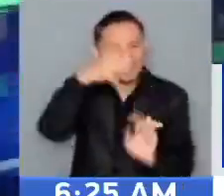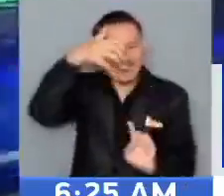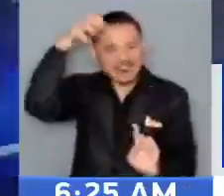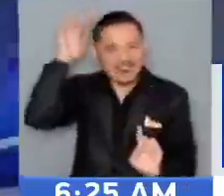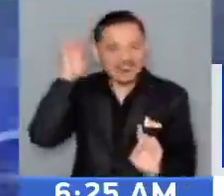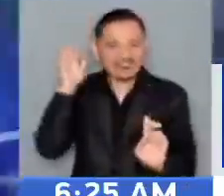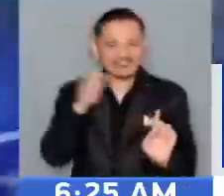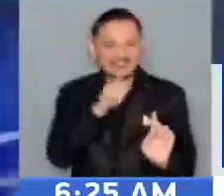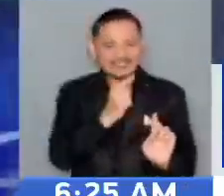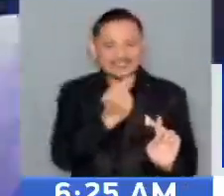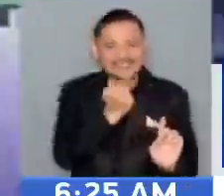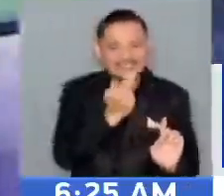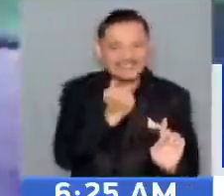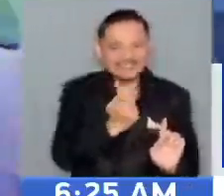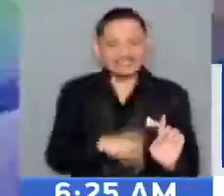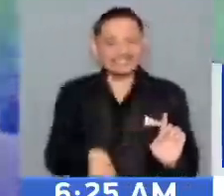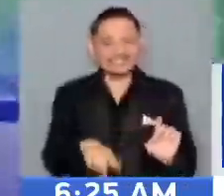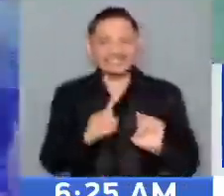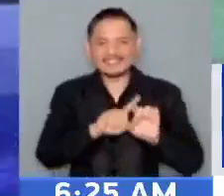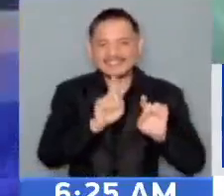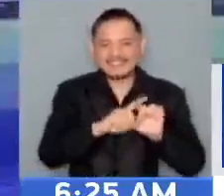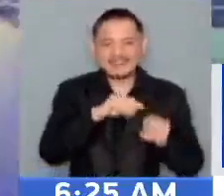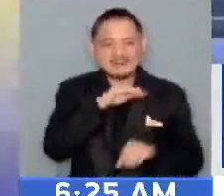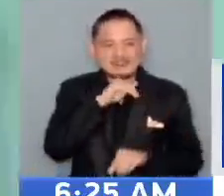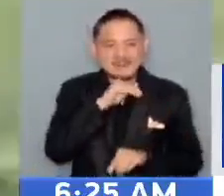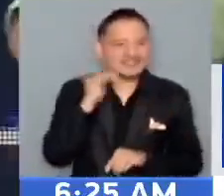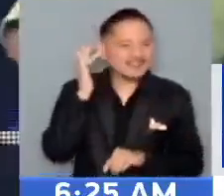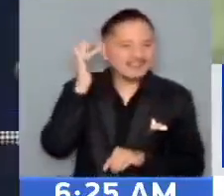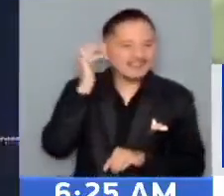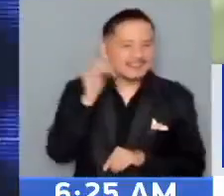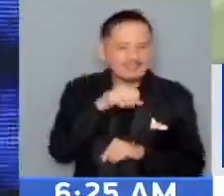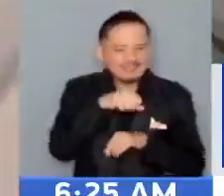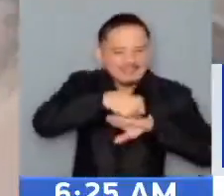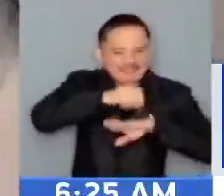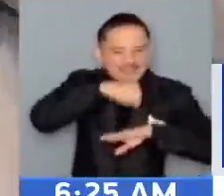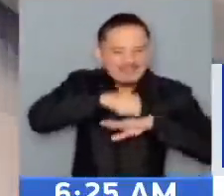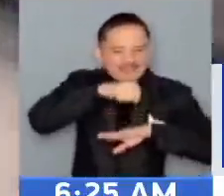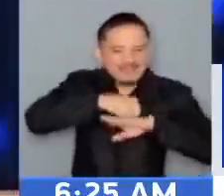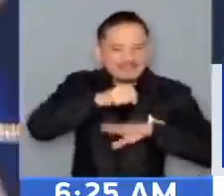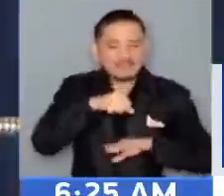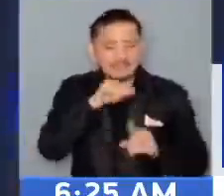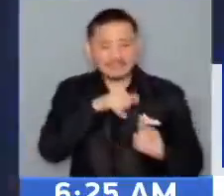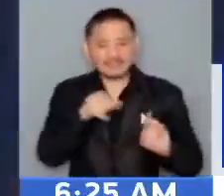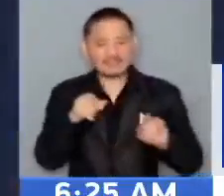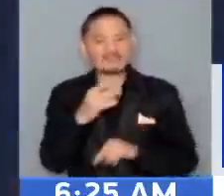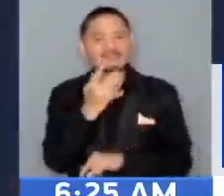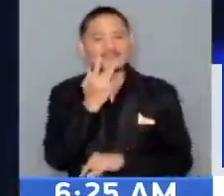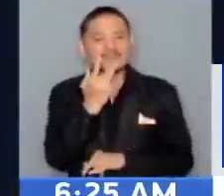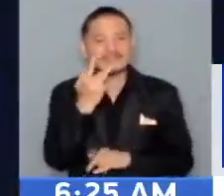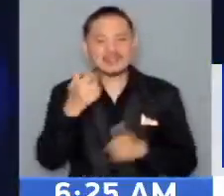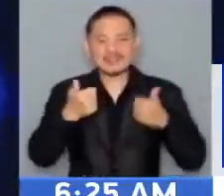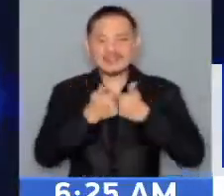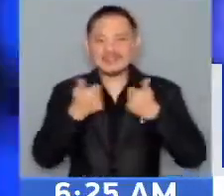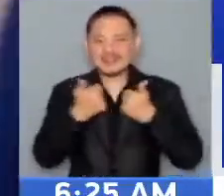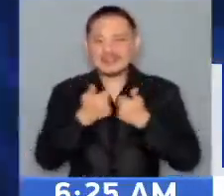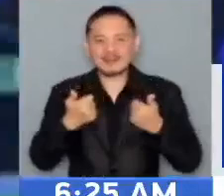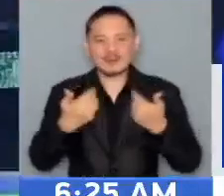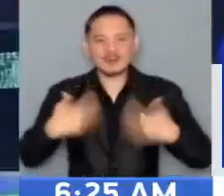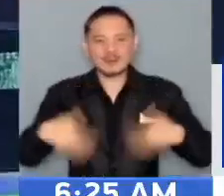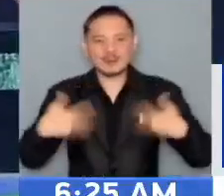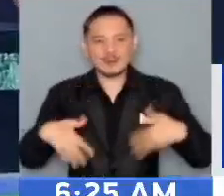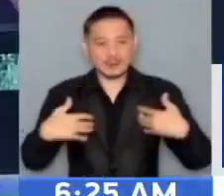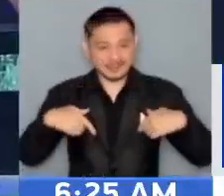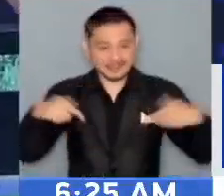Neh, oink, oink. Historic first sa lahat ng franchise worldwide. Ang paboritong game show ng Sambayanan sa Kapuso Network, meron na